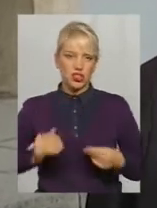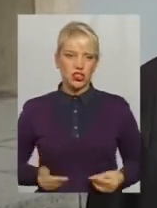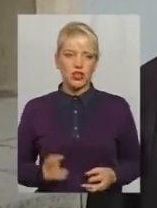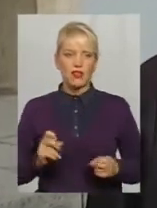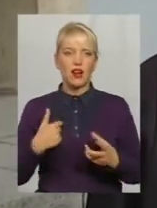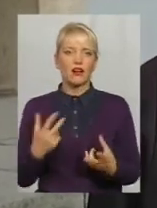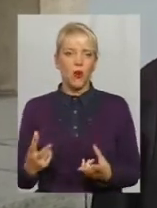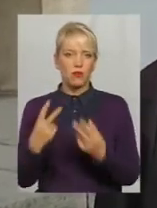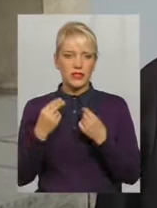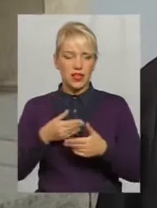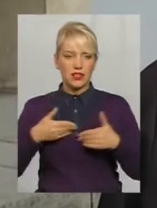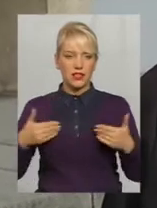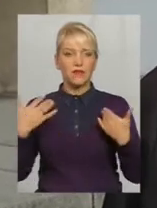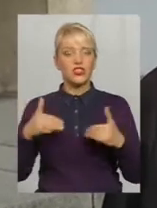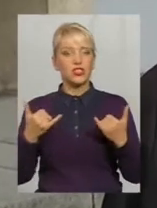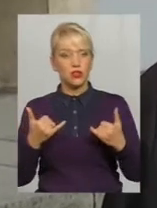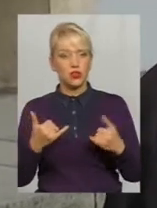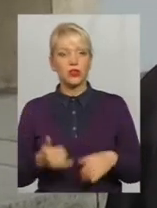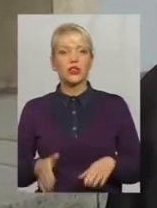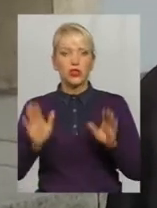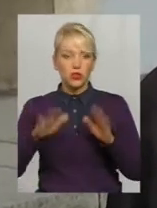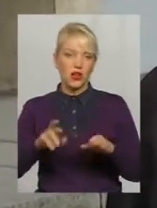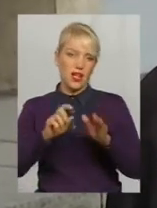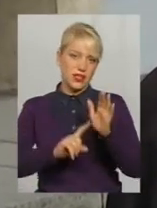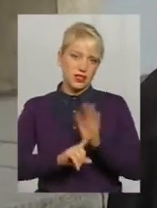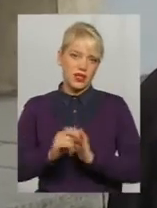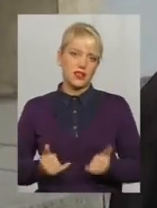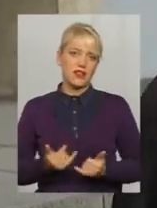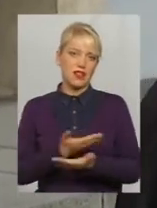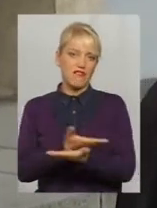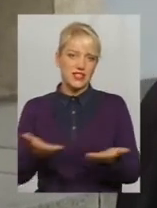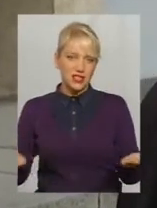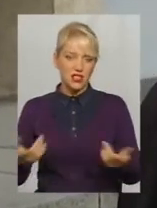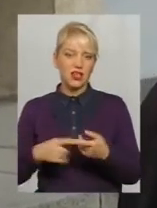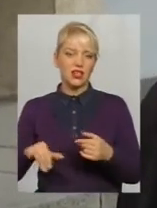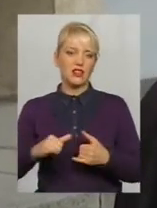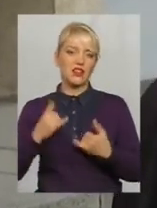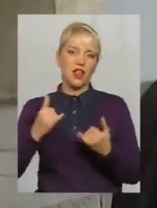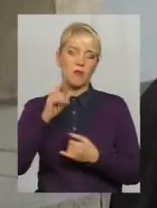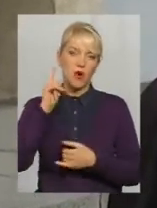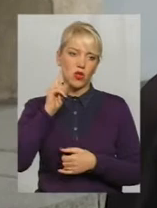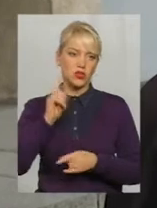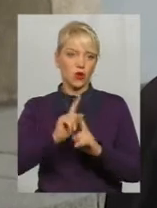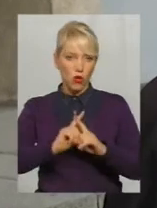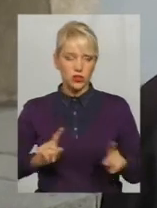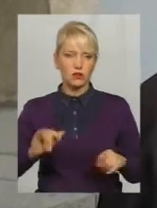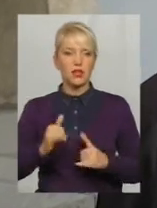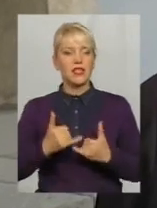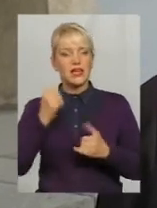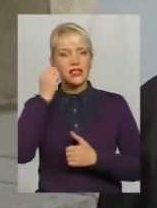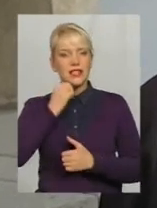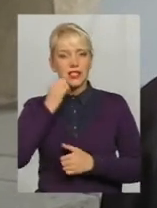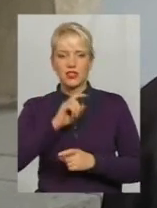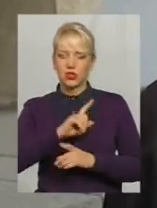нам обіцяли, вже сьогодні. Так хай воно настане для всіх. І для молодих особливо, і для стареньких, щоб